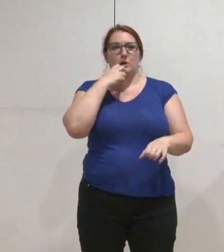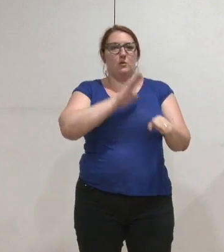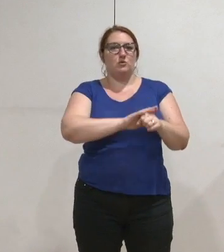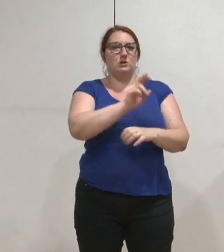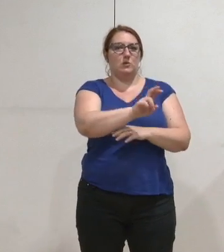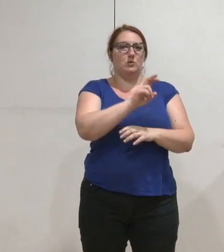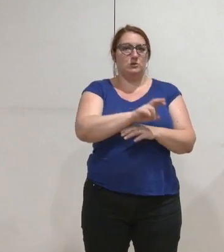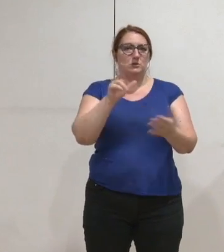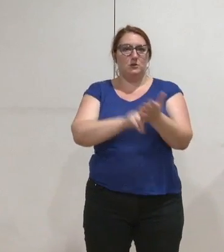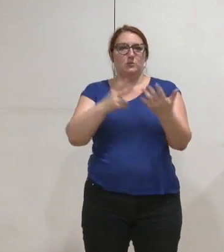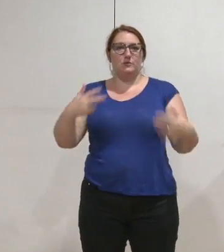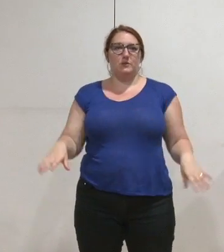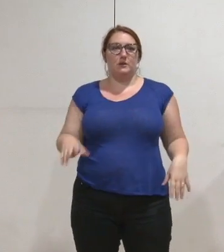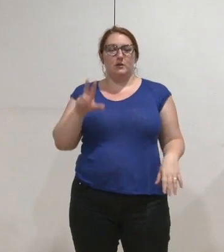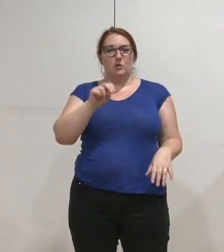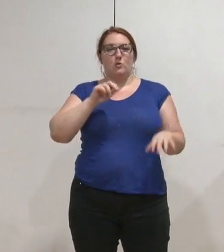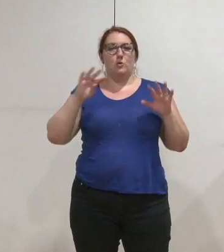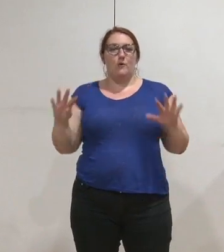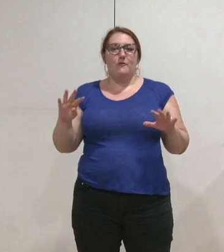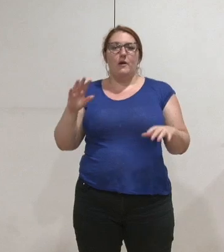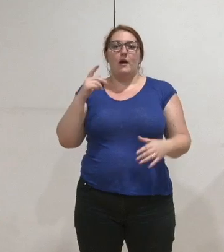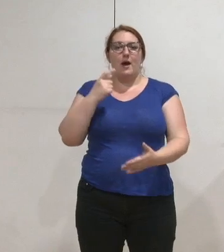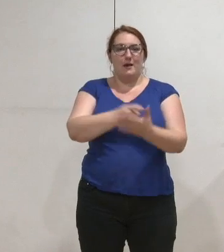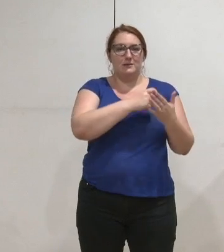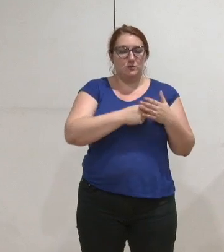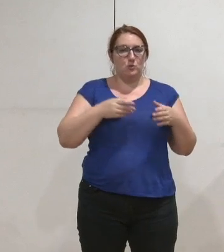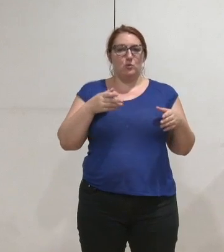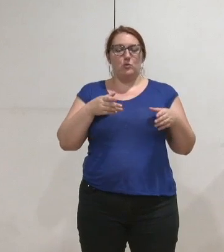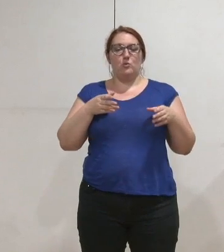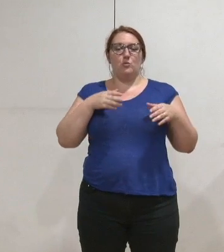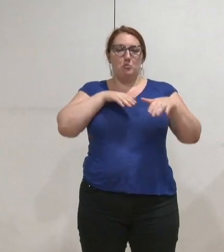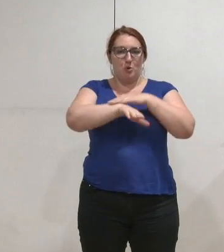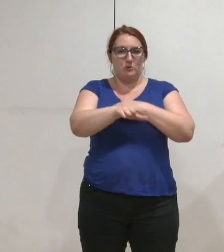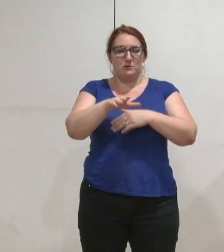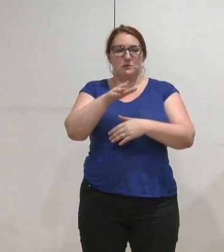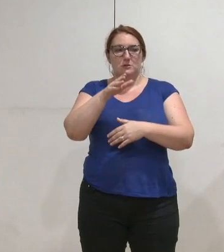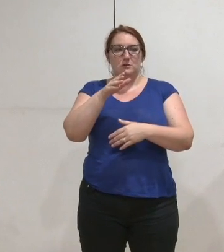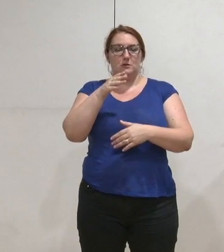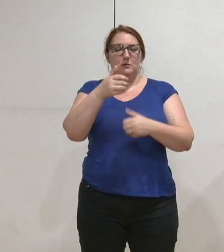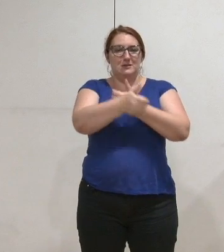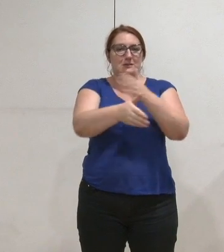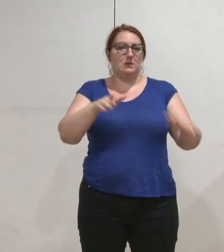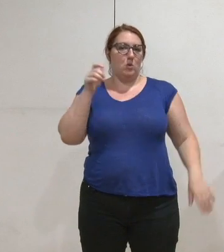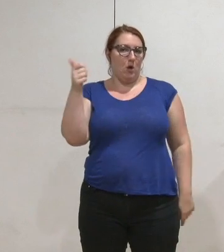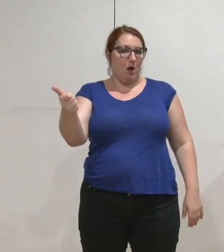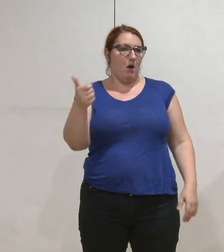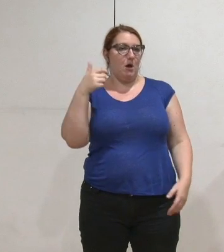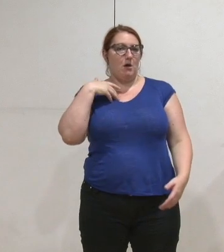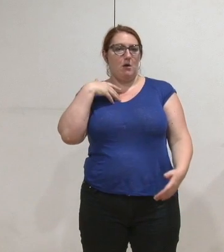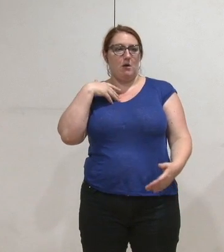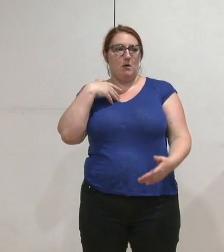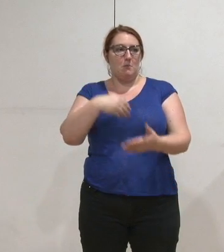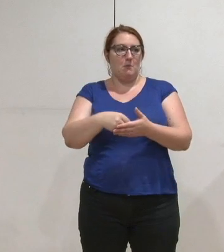et écologie adopté la 39 acquisition de boxe dans le silo 1 qui ne prend pas part au vote qui